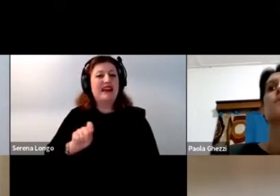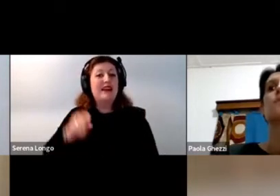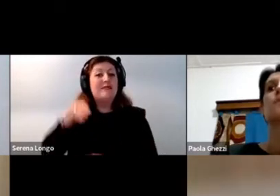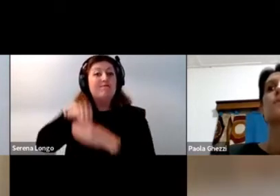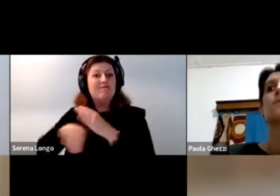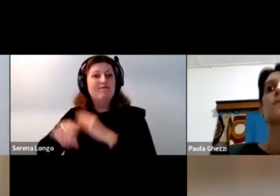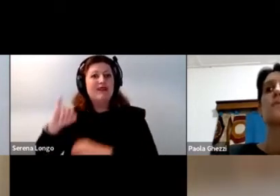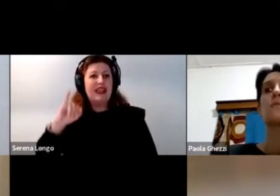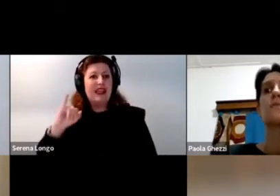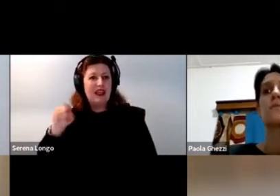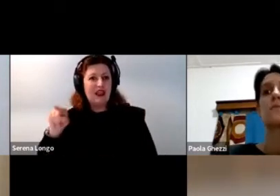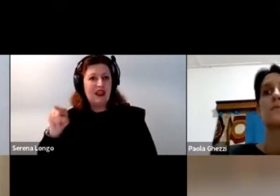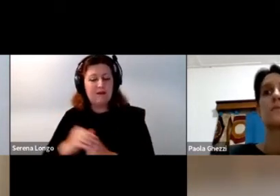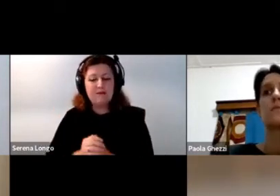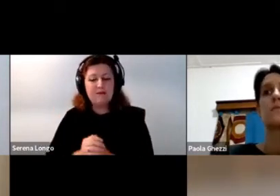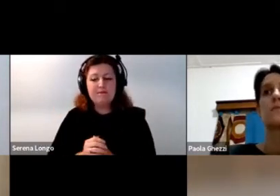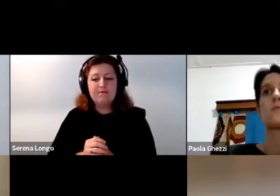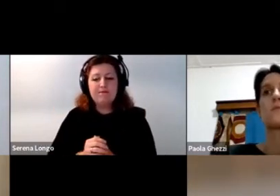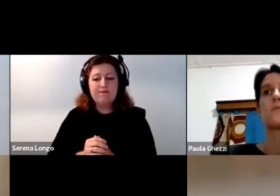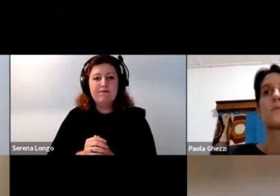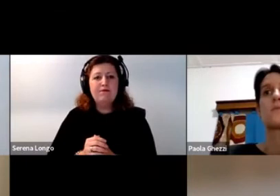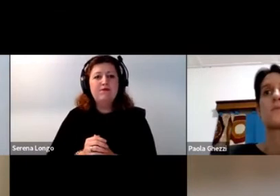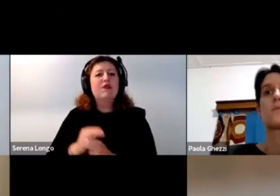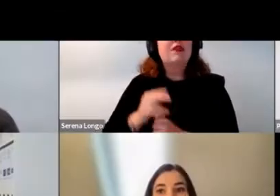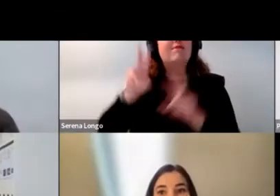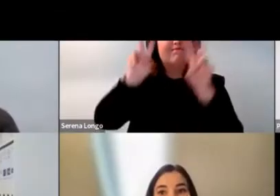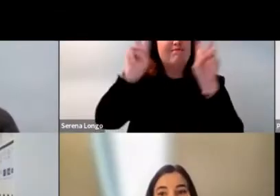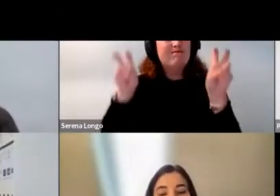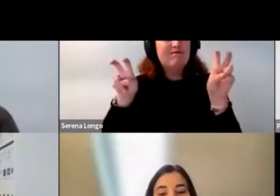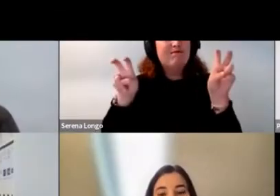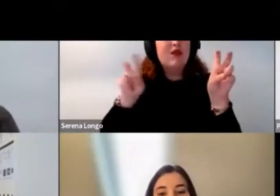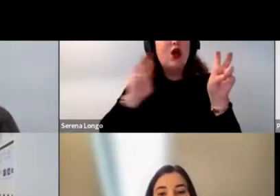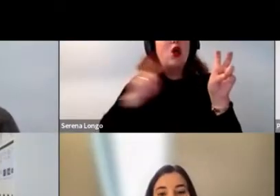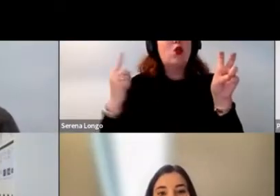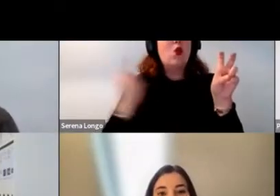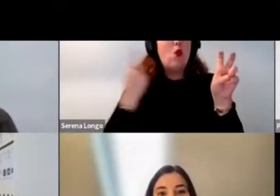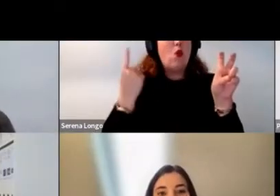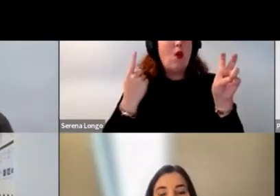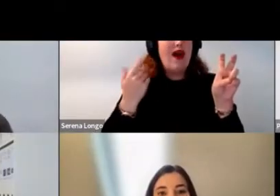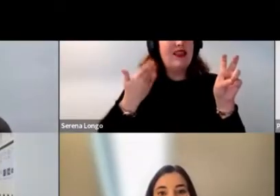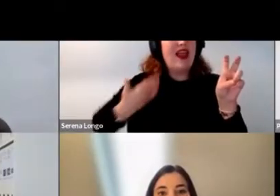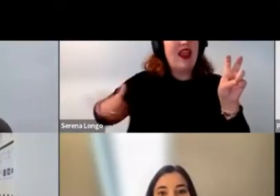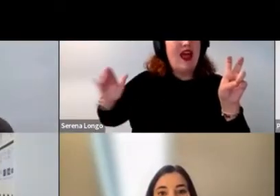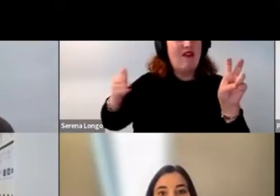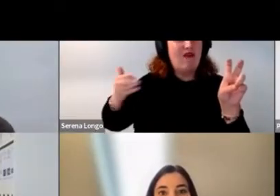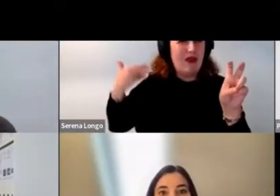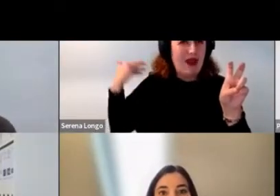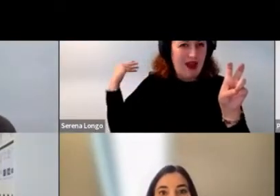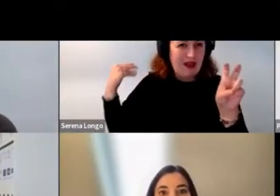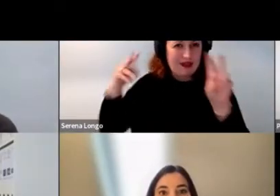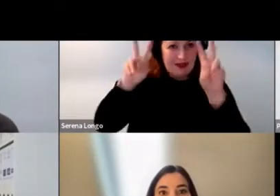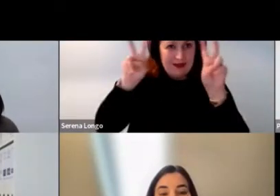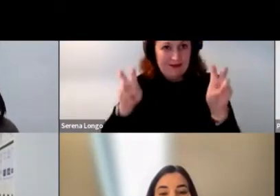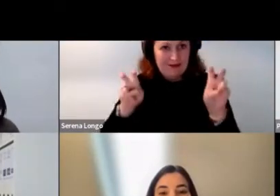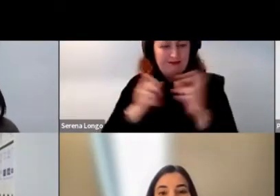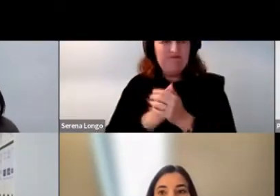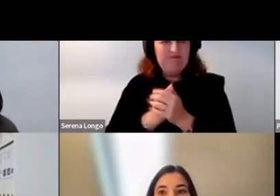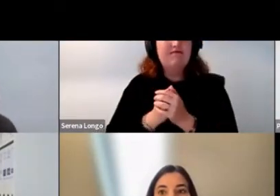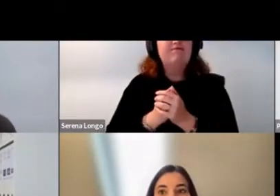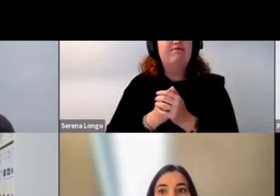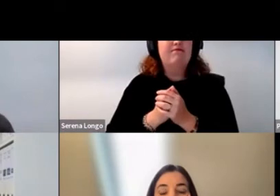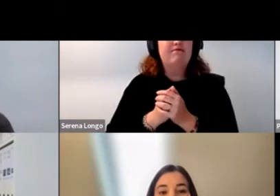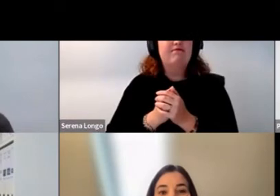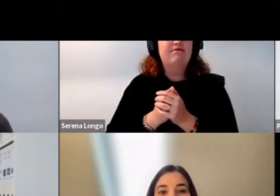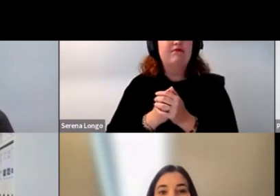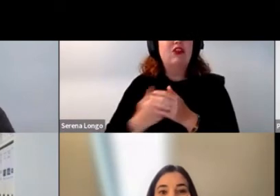Il progetto si intitola No One Left Behind ed è finanziato,